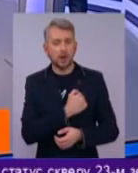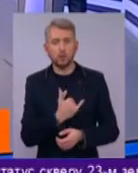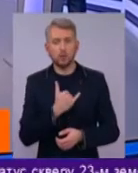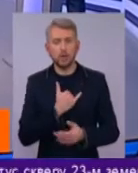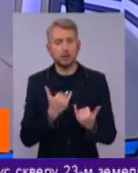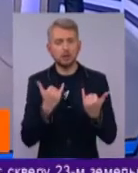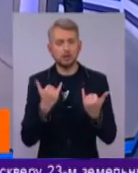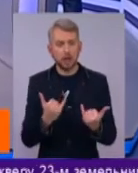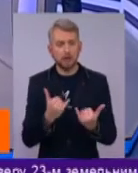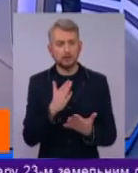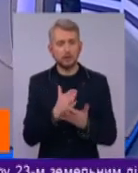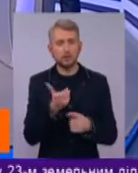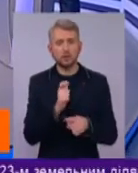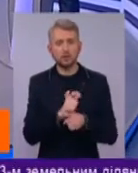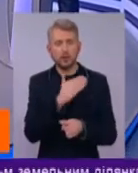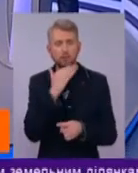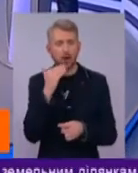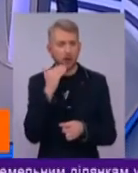зараз є дуже багато